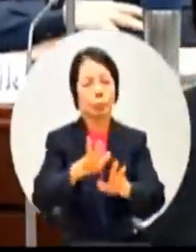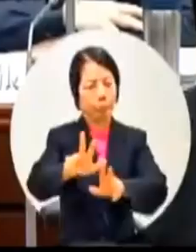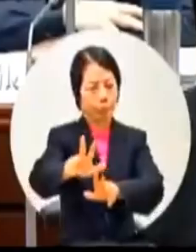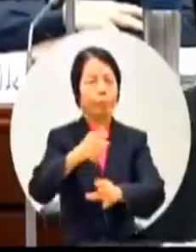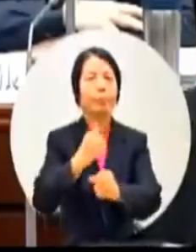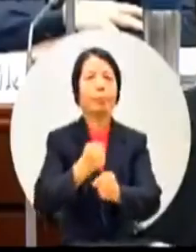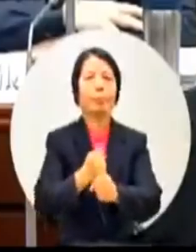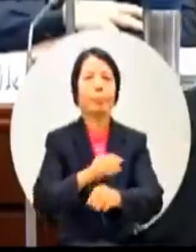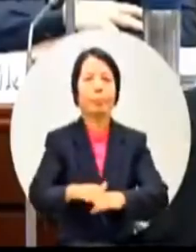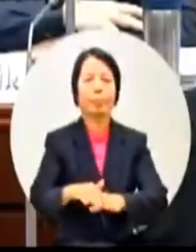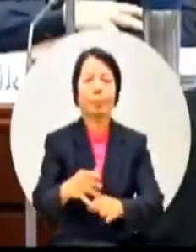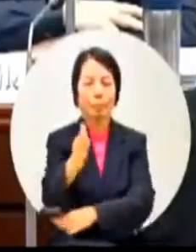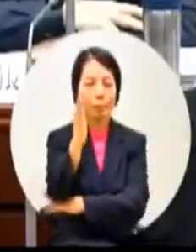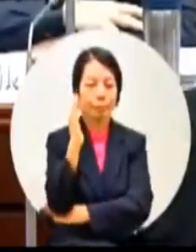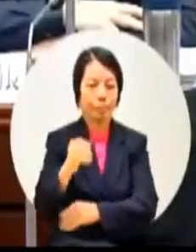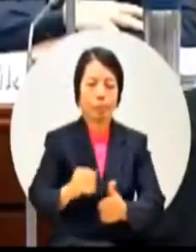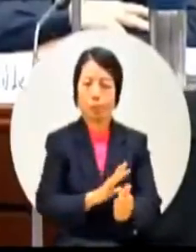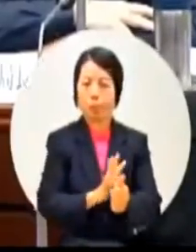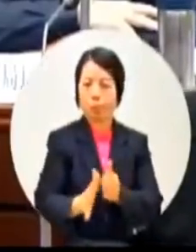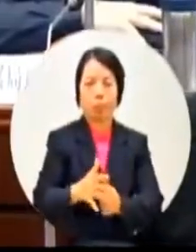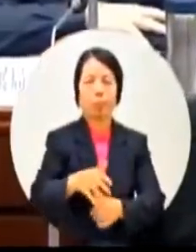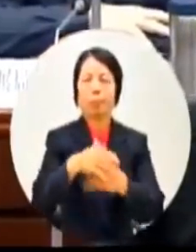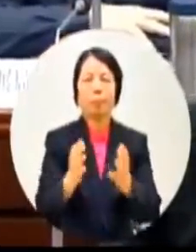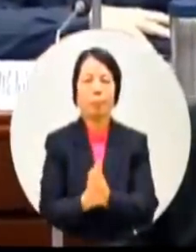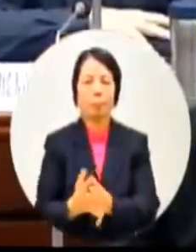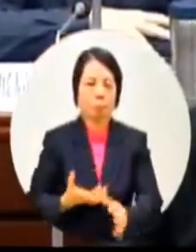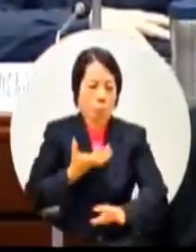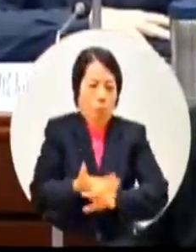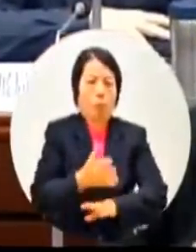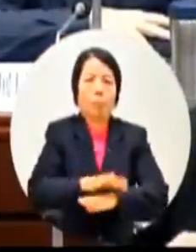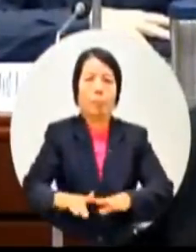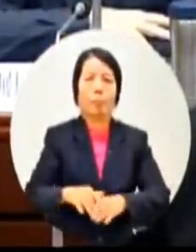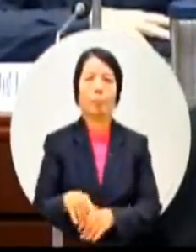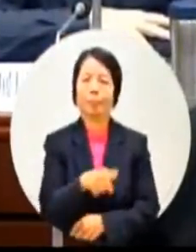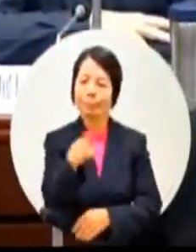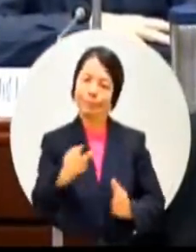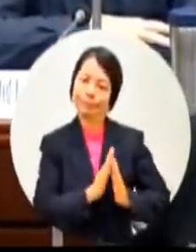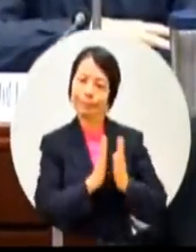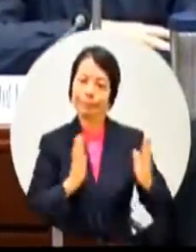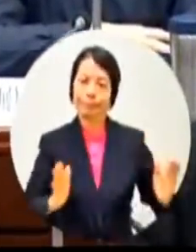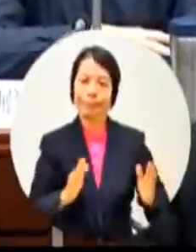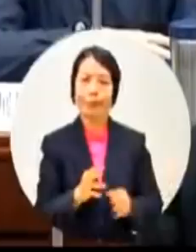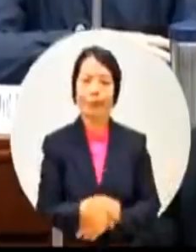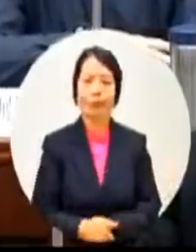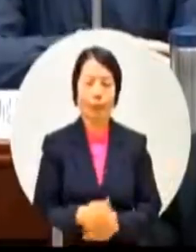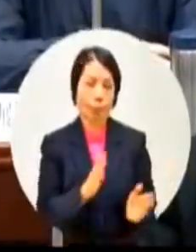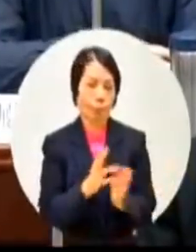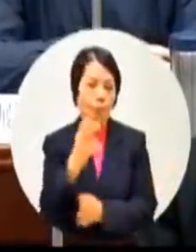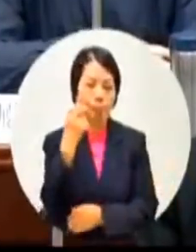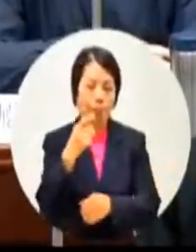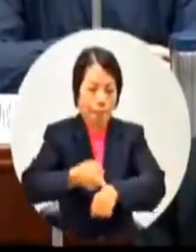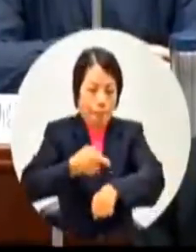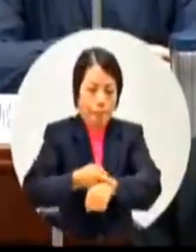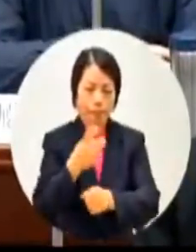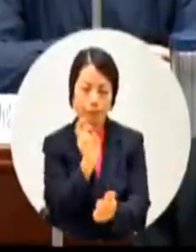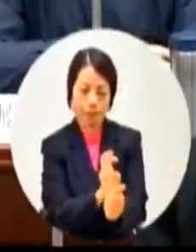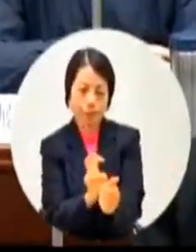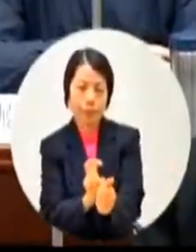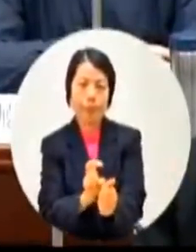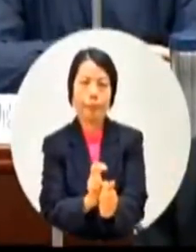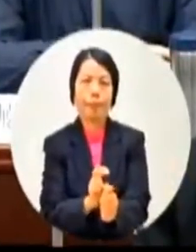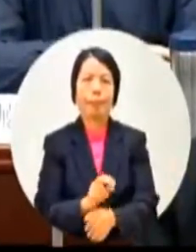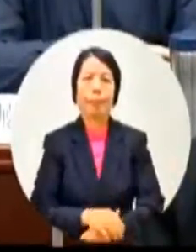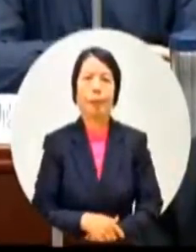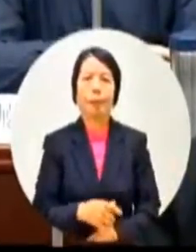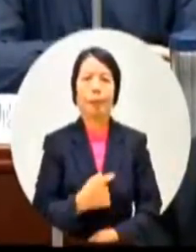感谢各位把心胸打开来，在理性监督之下，市政府团队一定诚恳谦虚地接受各